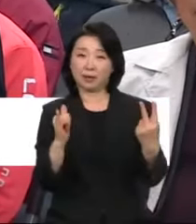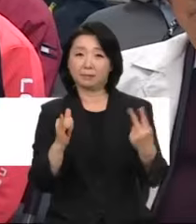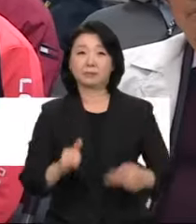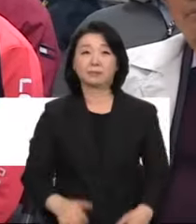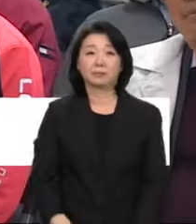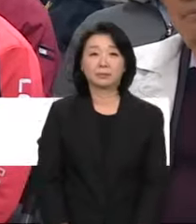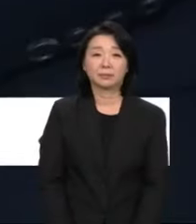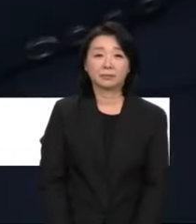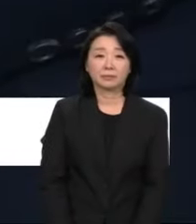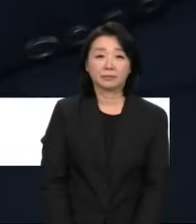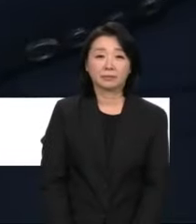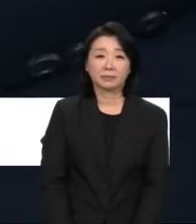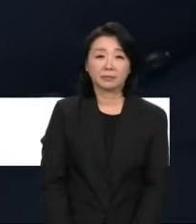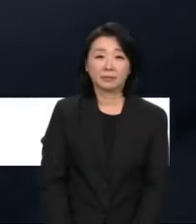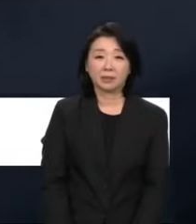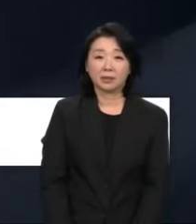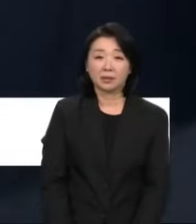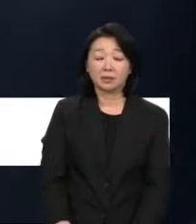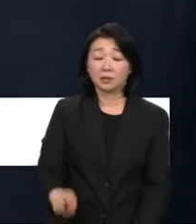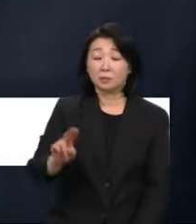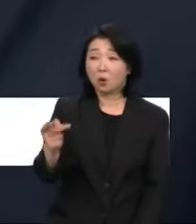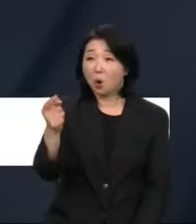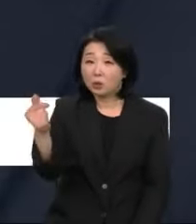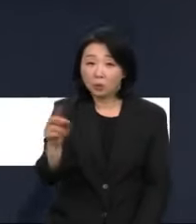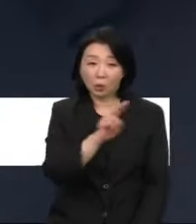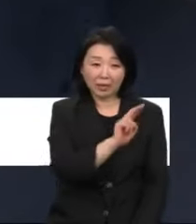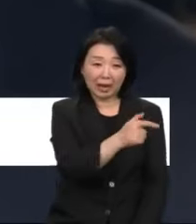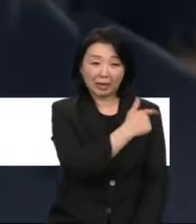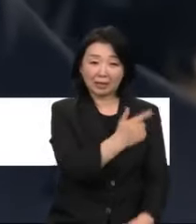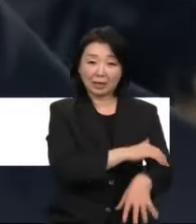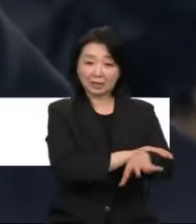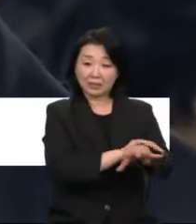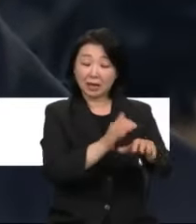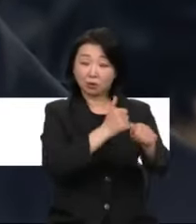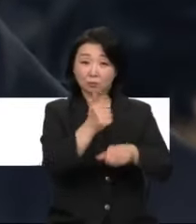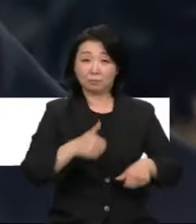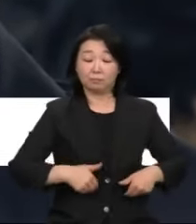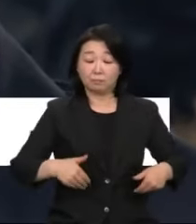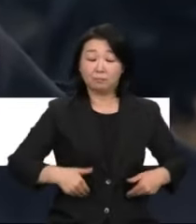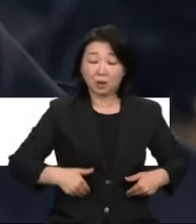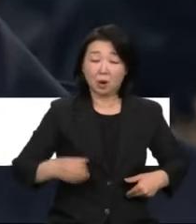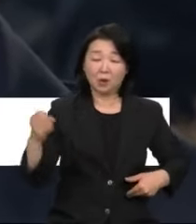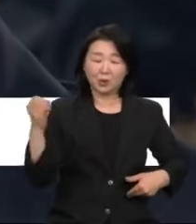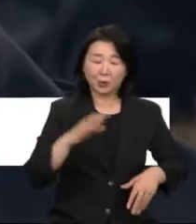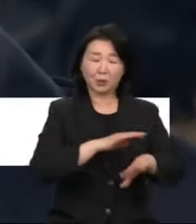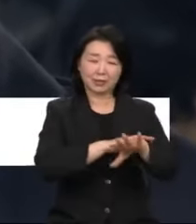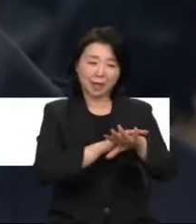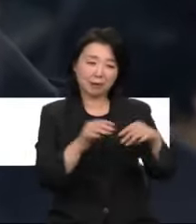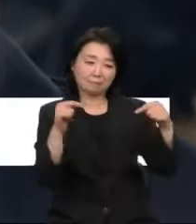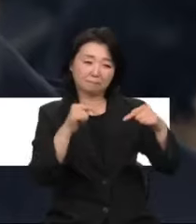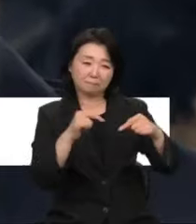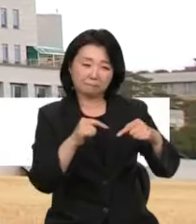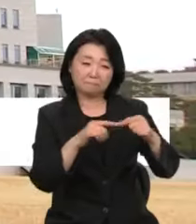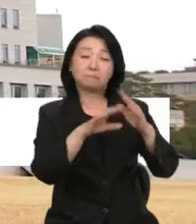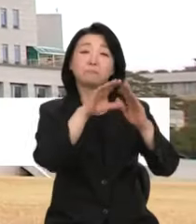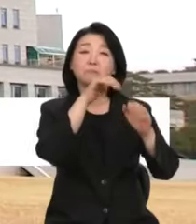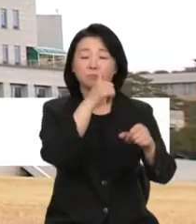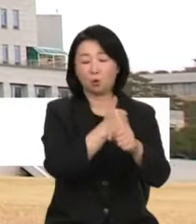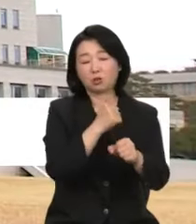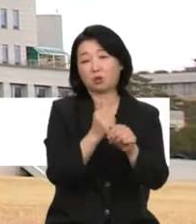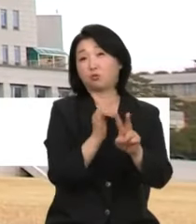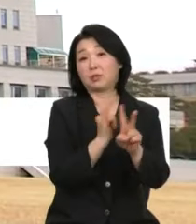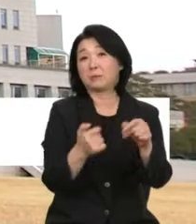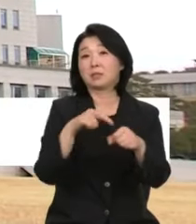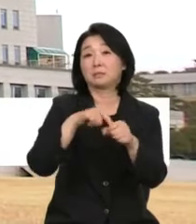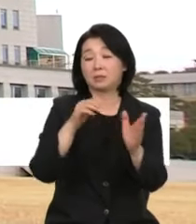장관입니다. 여소야대 국면을 관리하고 때론 돌파할 수 있는 정무형 인사로 이름이 오른 겁니다. 하지만